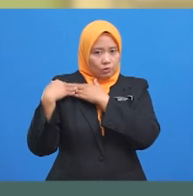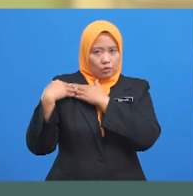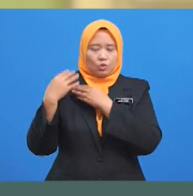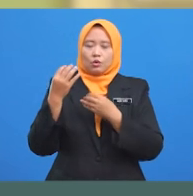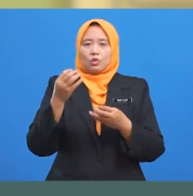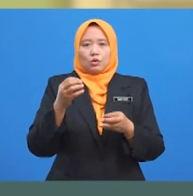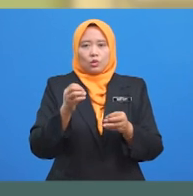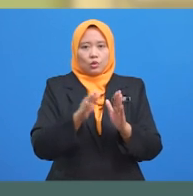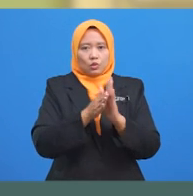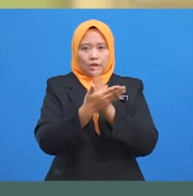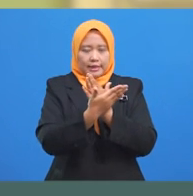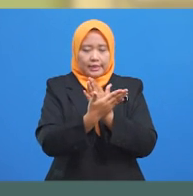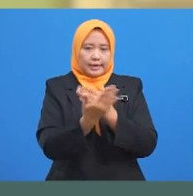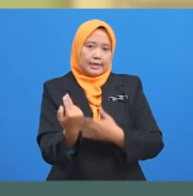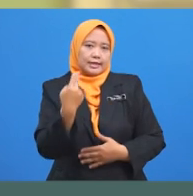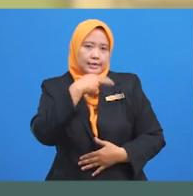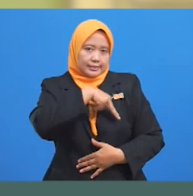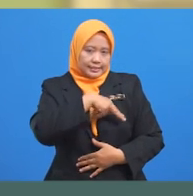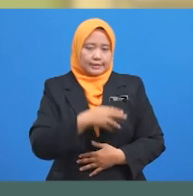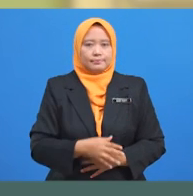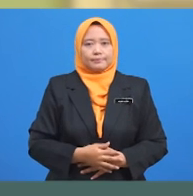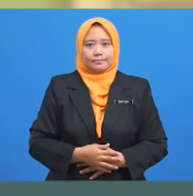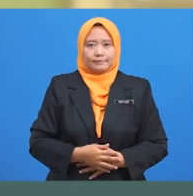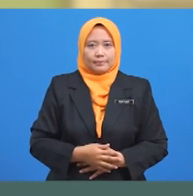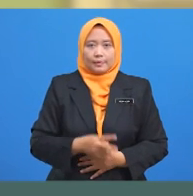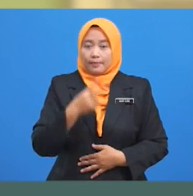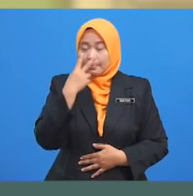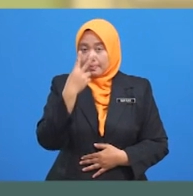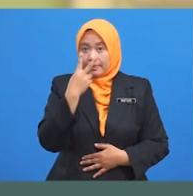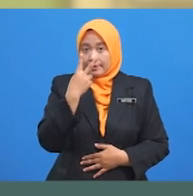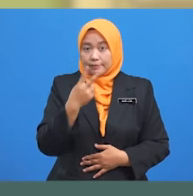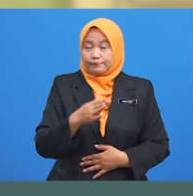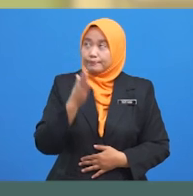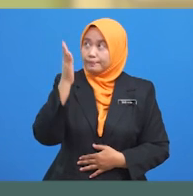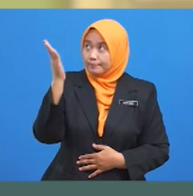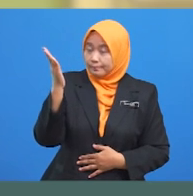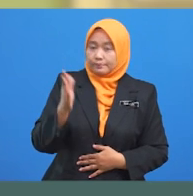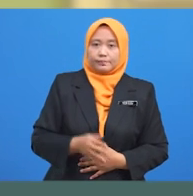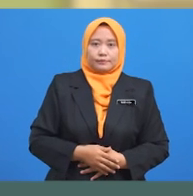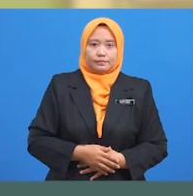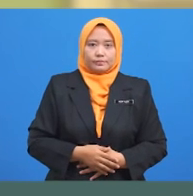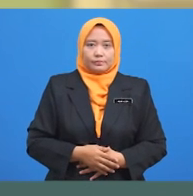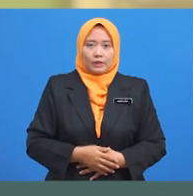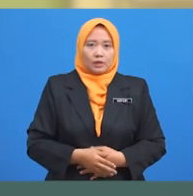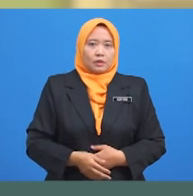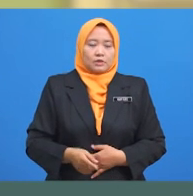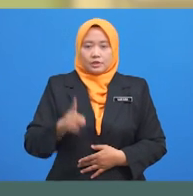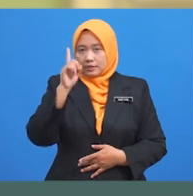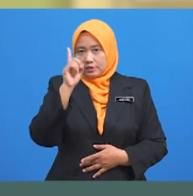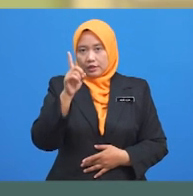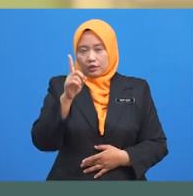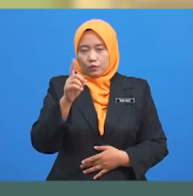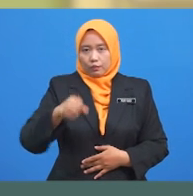Murid-murid, sila lihat paparan skrin di sebelah kanan. Harga seunit beg ialah RM80